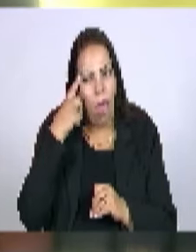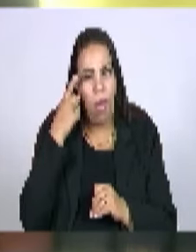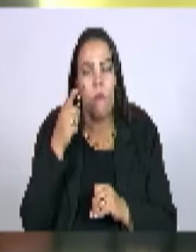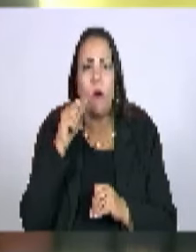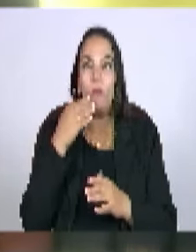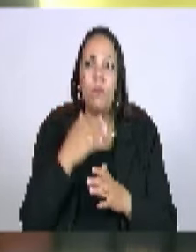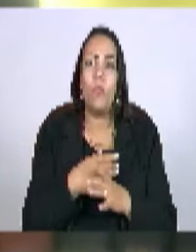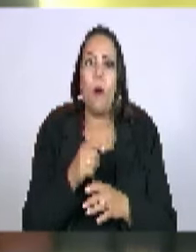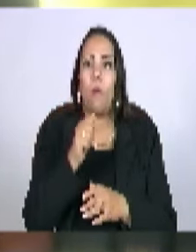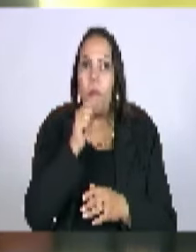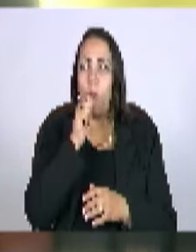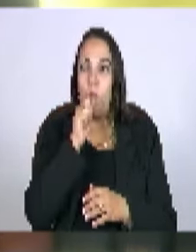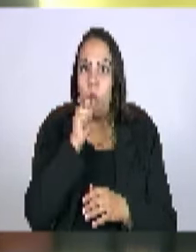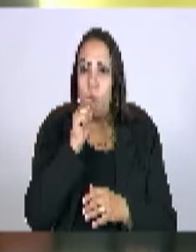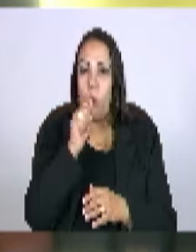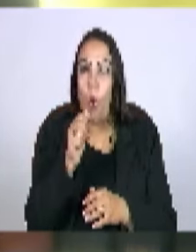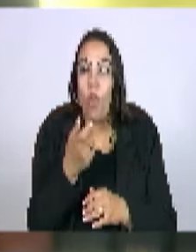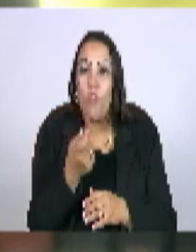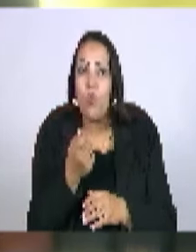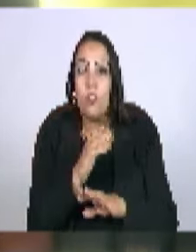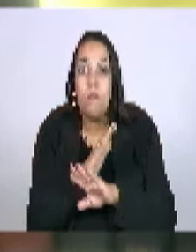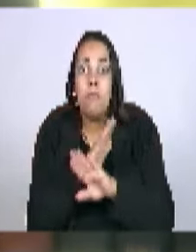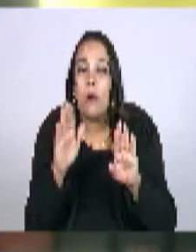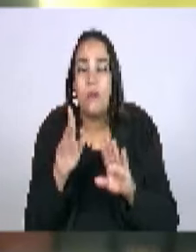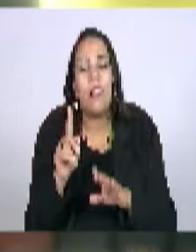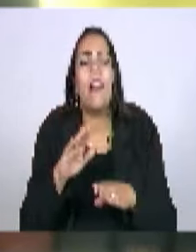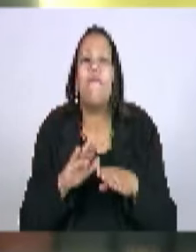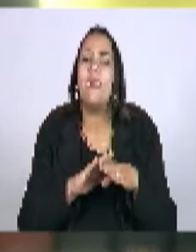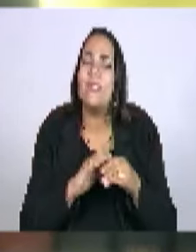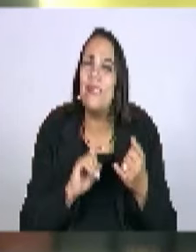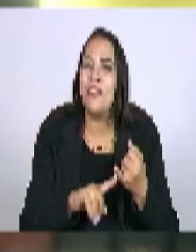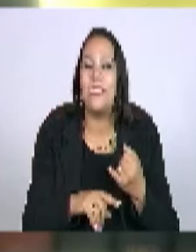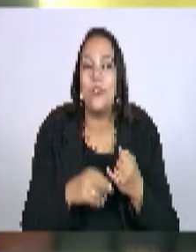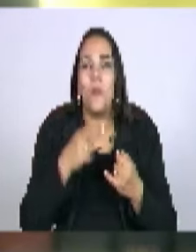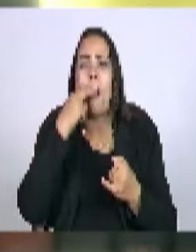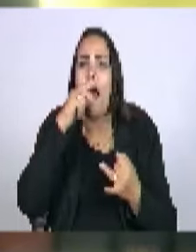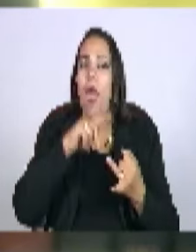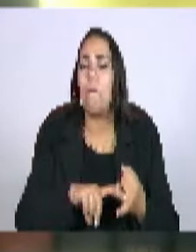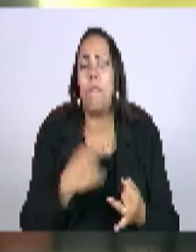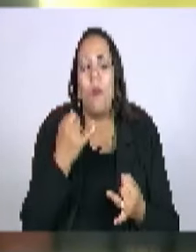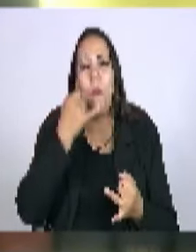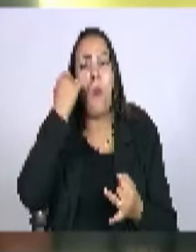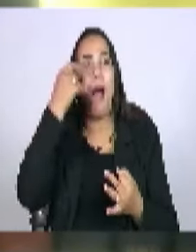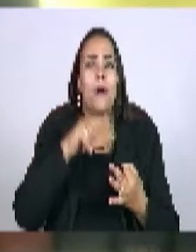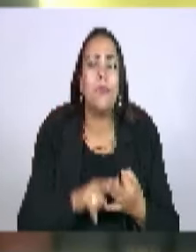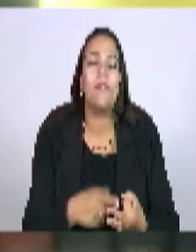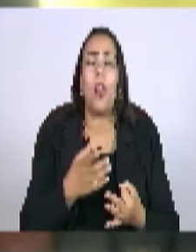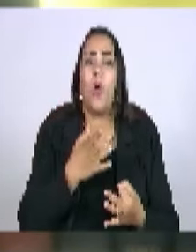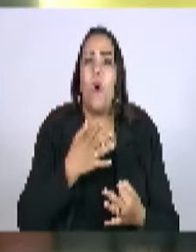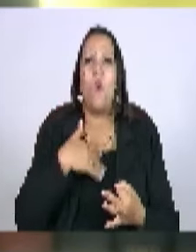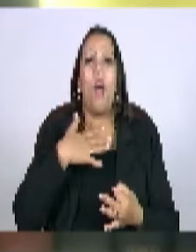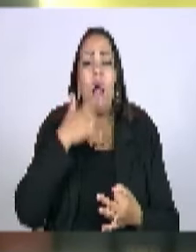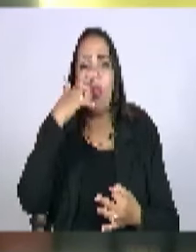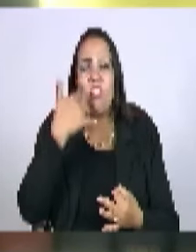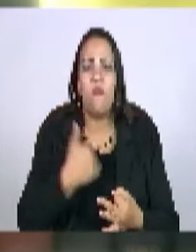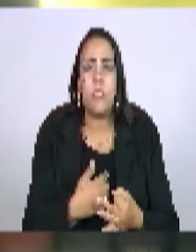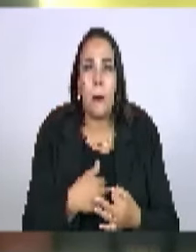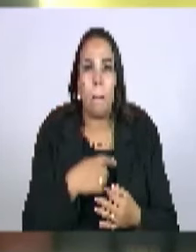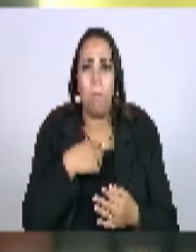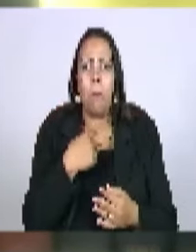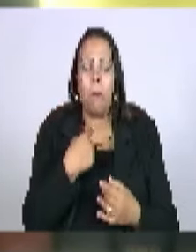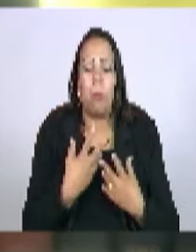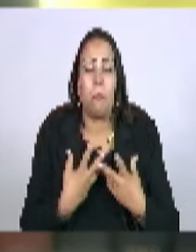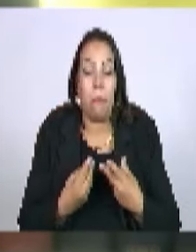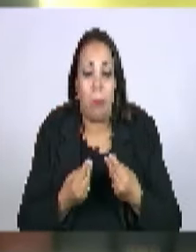لان البخل مش بس في الفلوس البخل في المشاعر والاحاسيس و والطاقه النفسيه اللي ممكن يديها